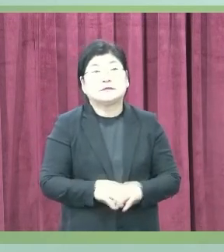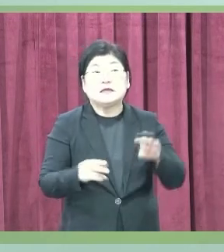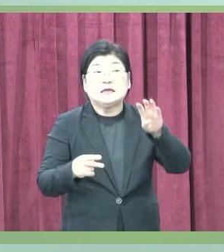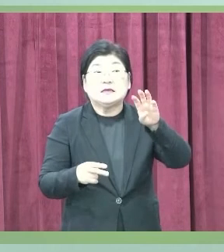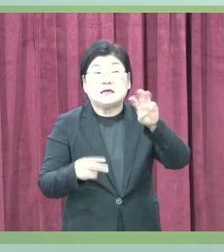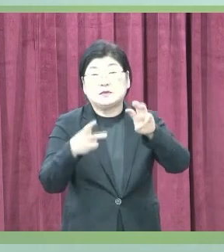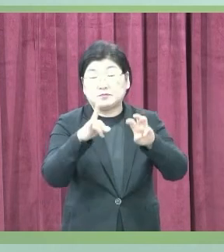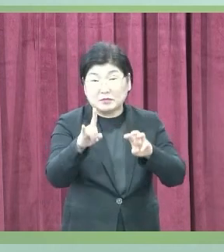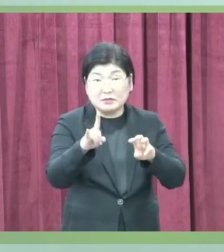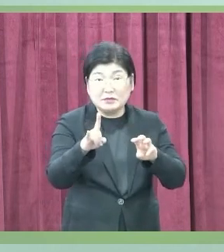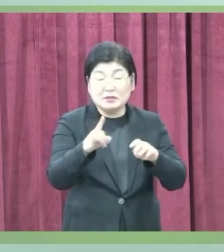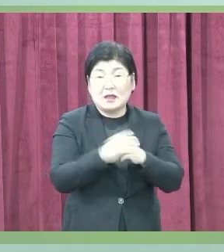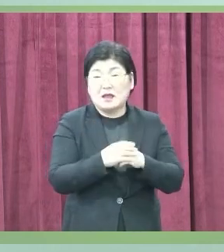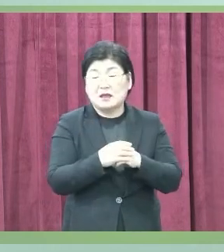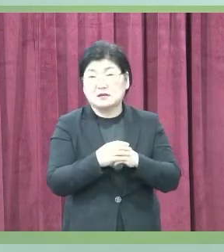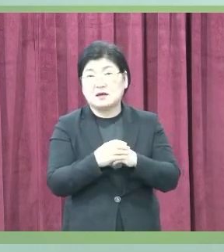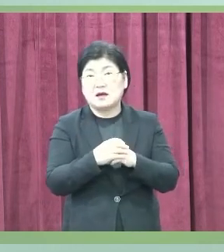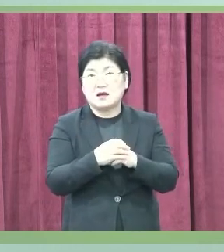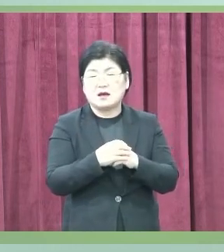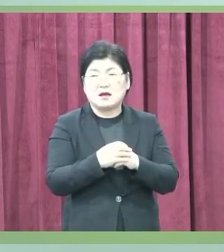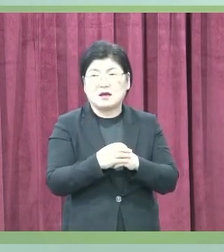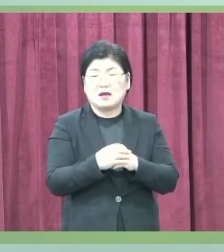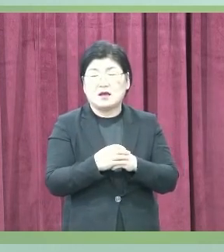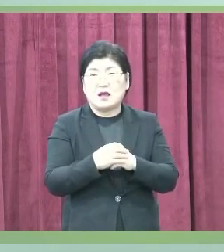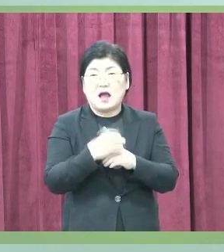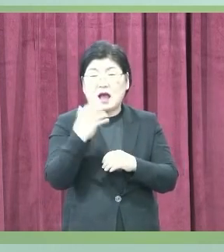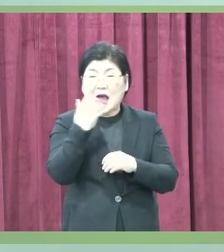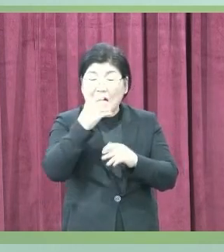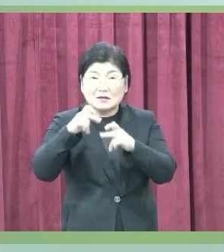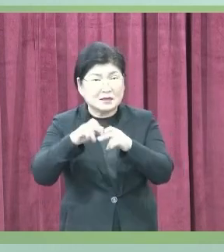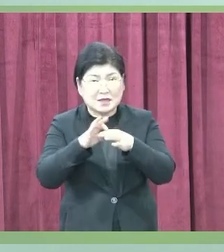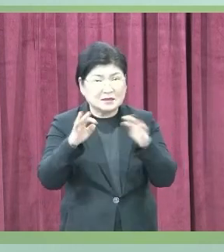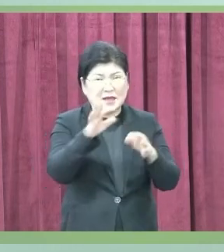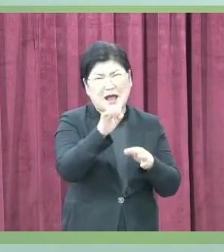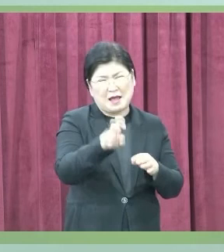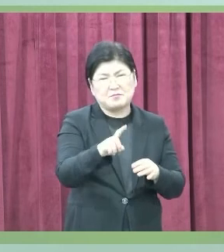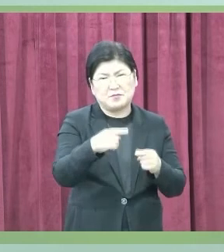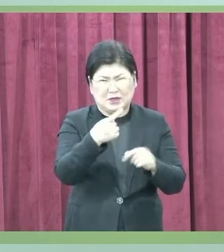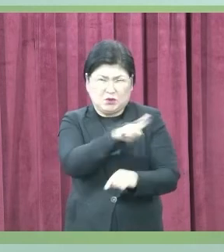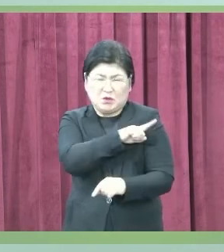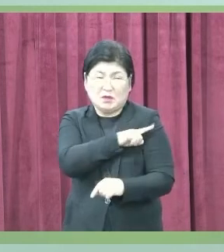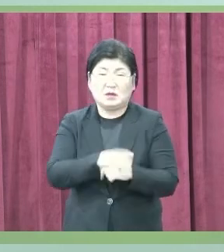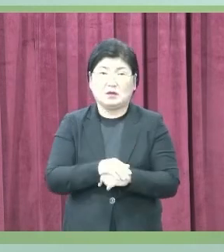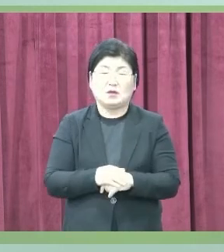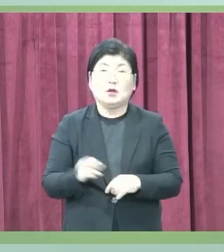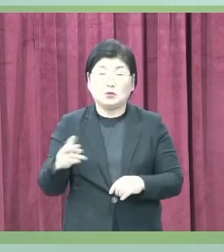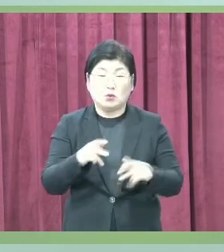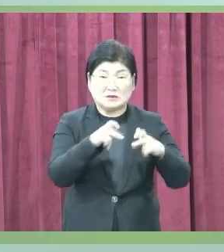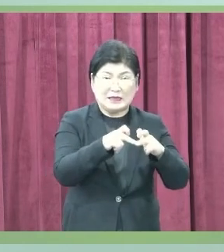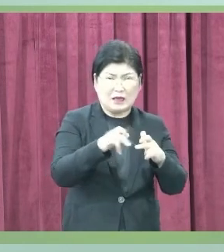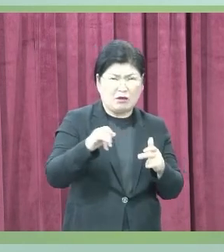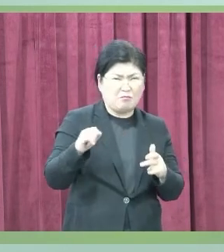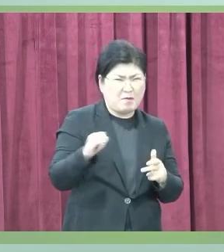40대는 전체 인구나 장애인이나 이제 암이 가장 1위고 그 다음에 전체 인구에는 없지만 장애인에는 세균성